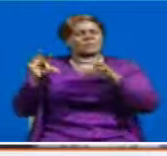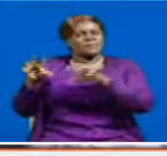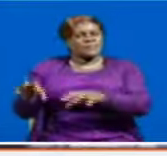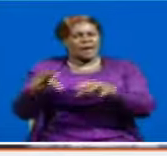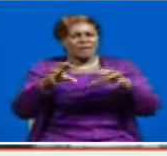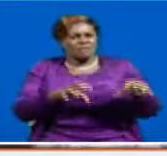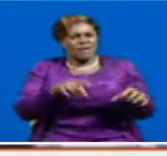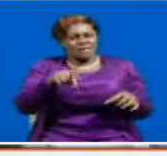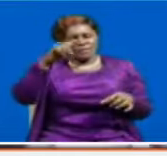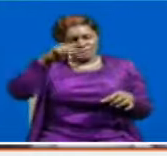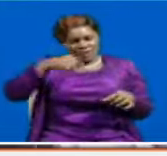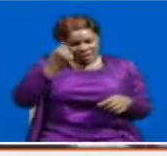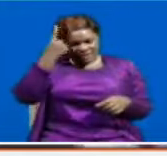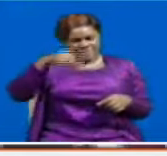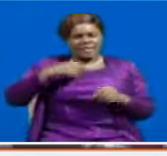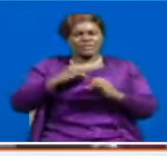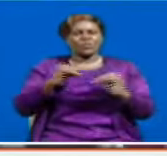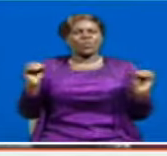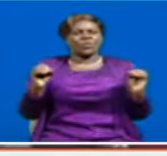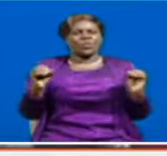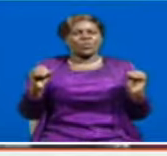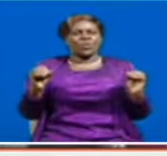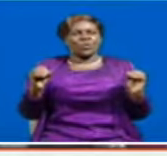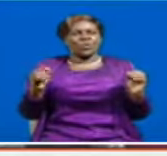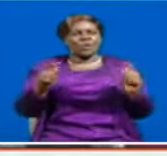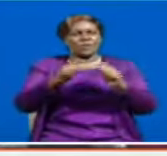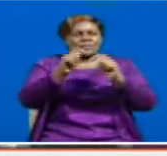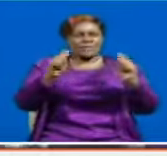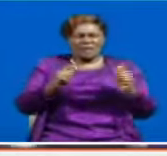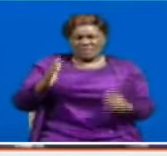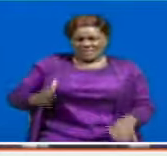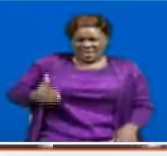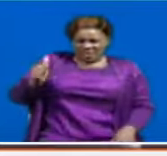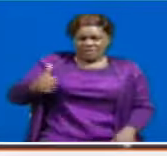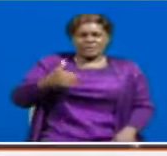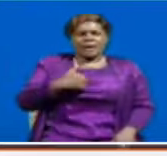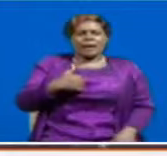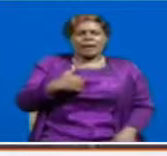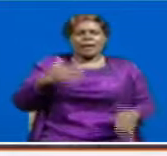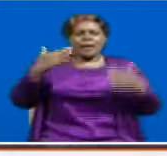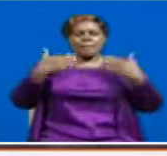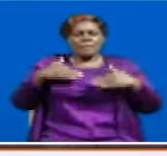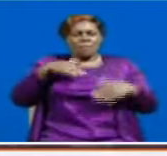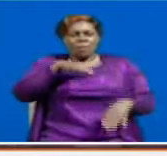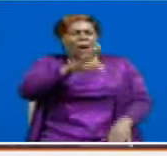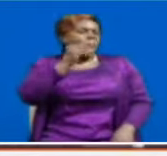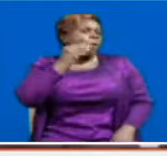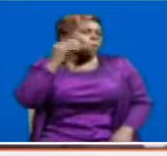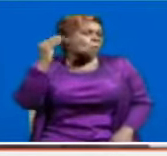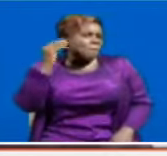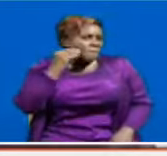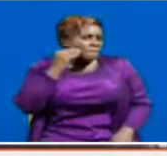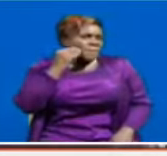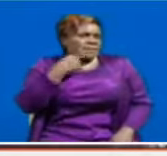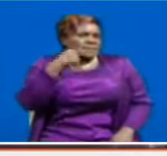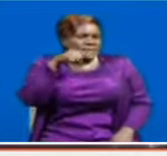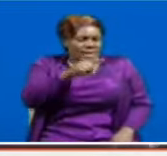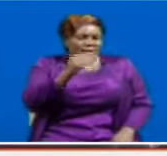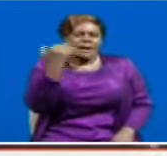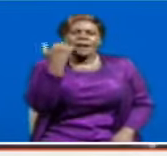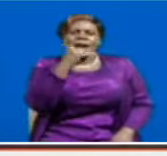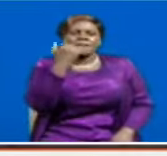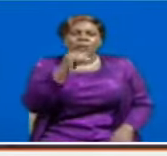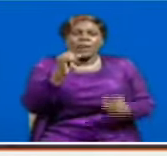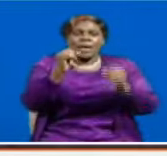sababu hajijui, hajielewi, ni mkabila na ni mnafiki. Watu wa kwao wenyewe wanasema